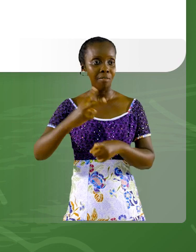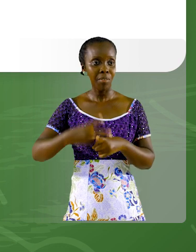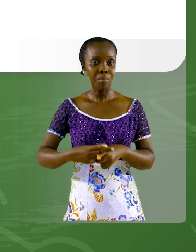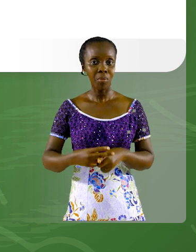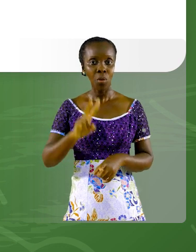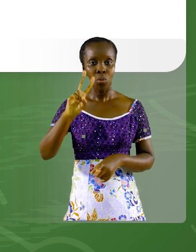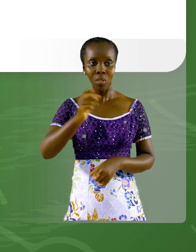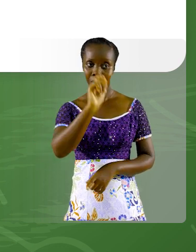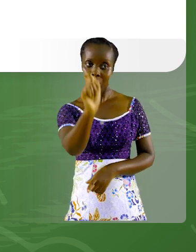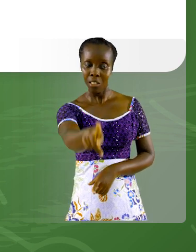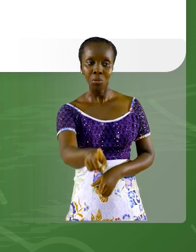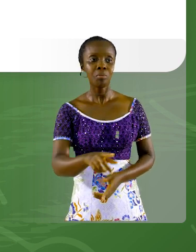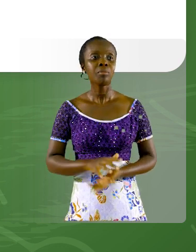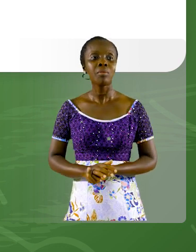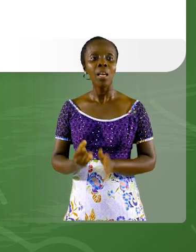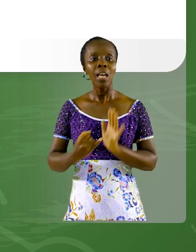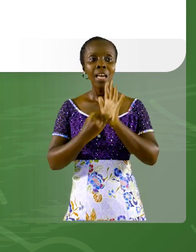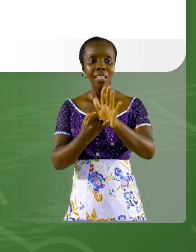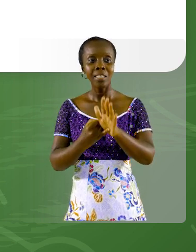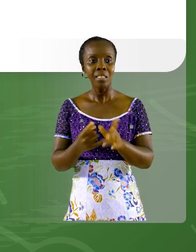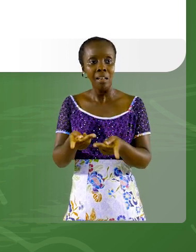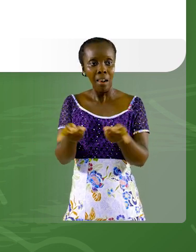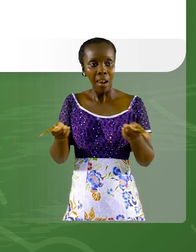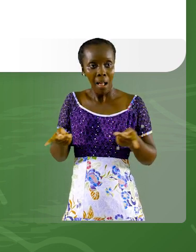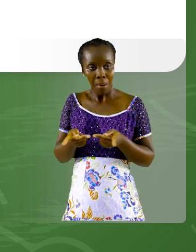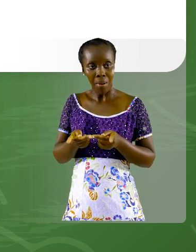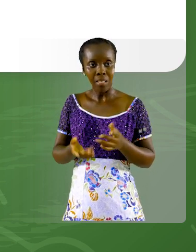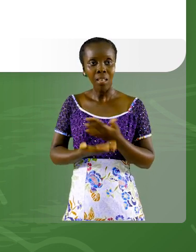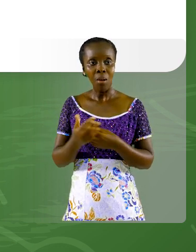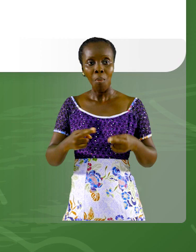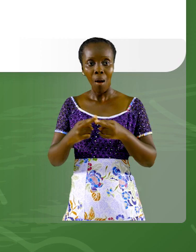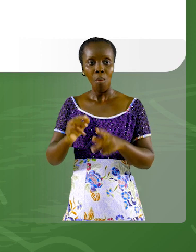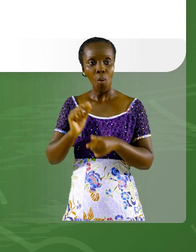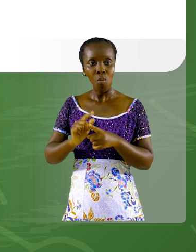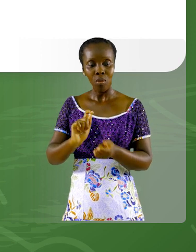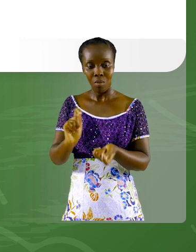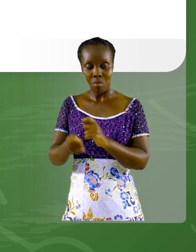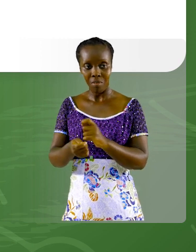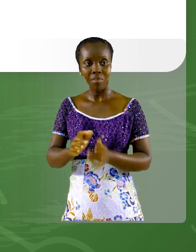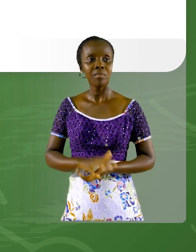Deuxième consigne, indique la place par rapport aux mots qu'il modifie.